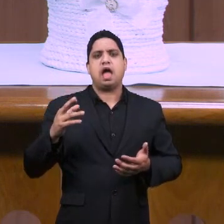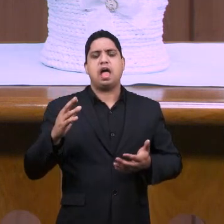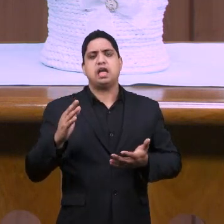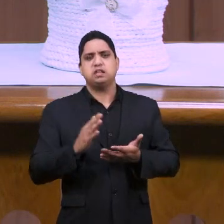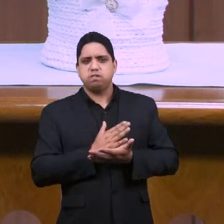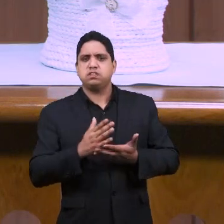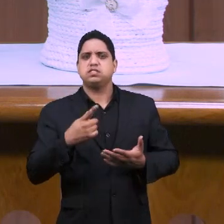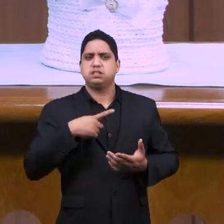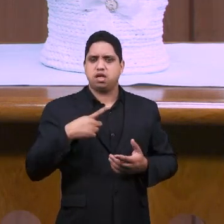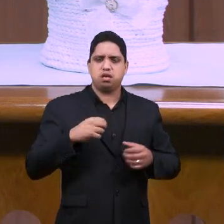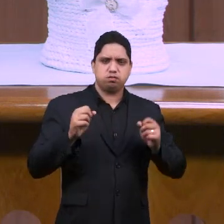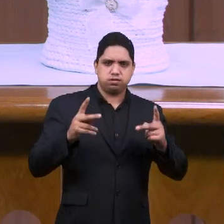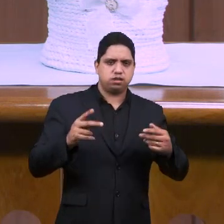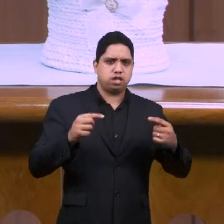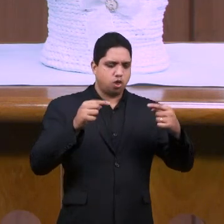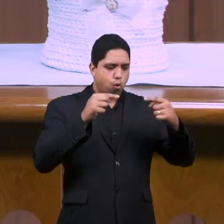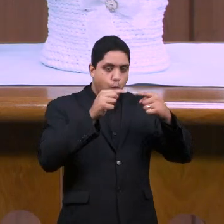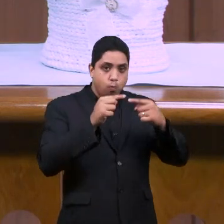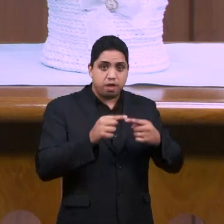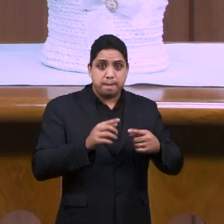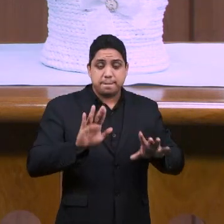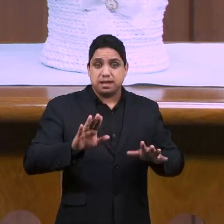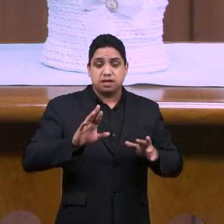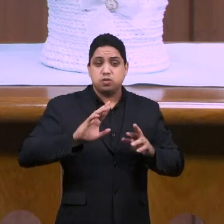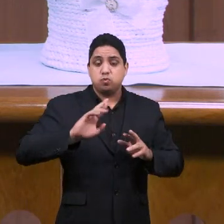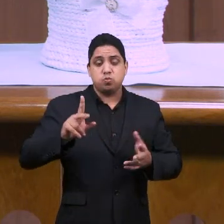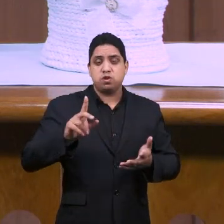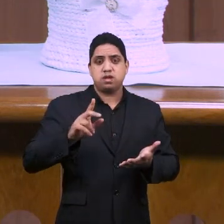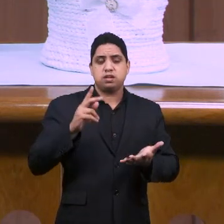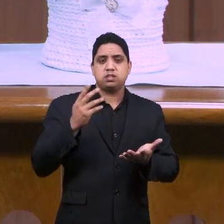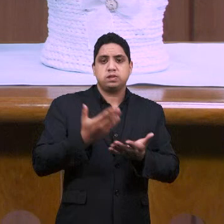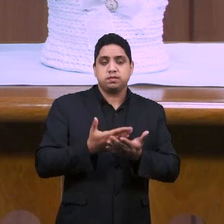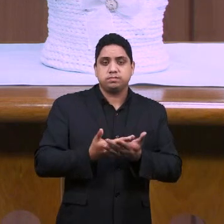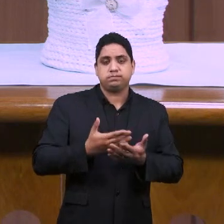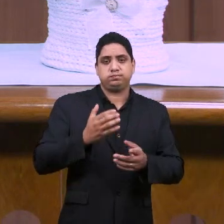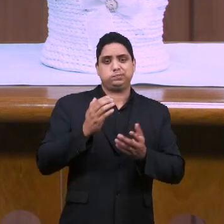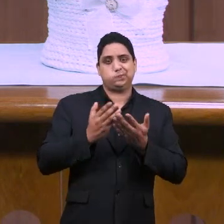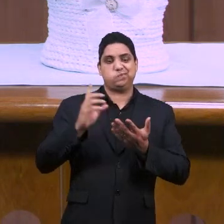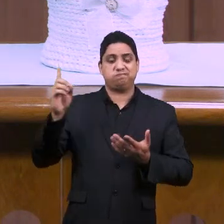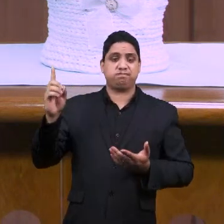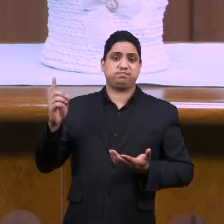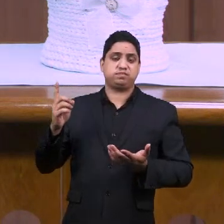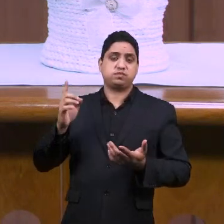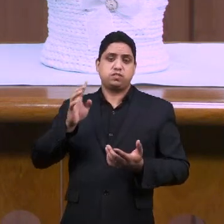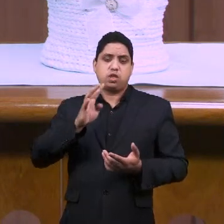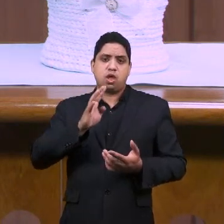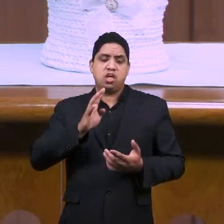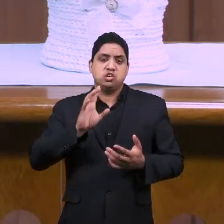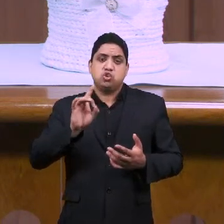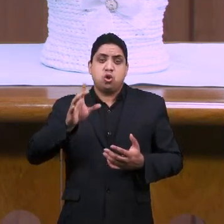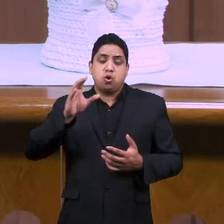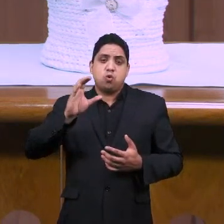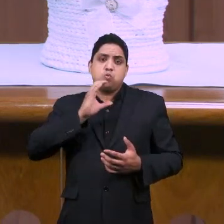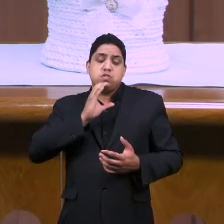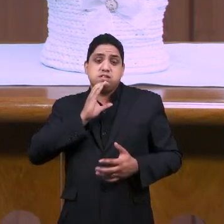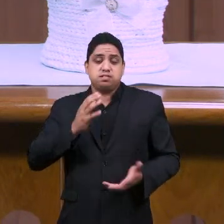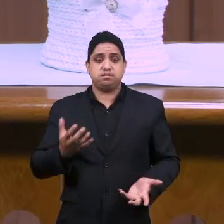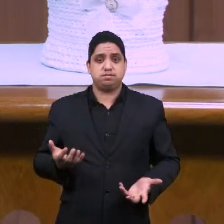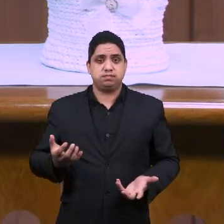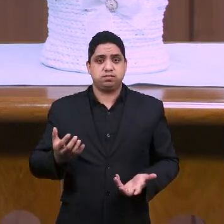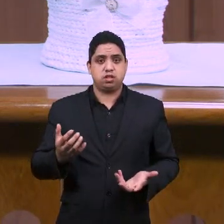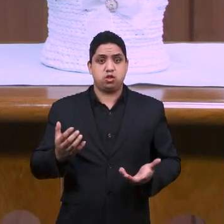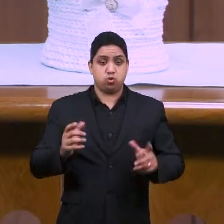Donc, ce verset ici peut combiner avec l'autre, bien évidemment, mais ce n'est pas étude biblique